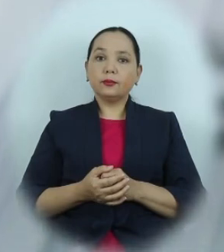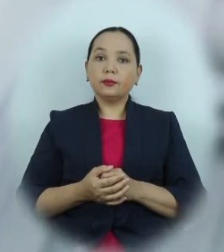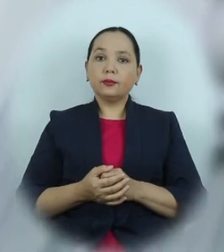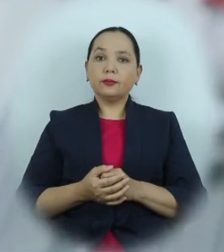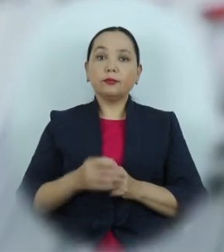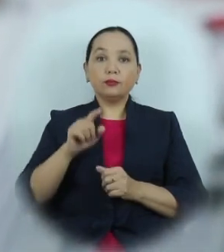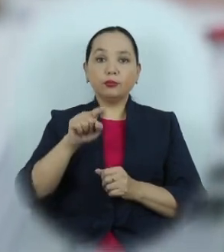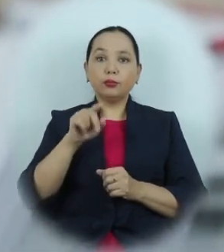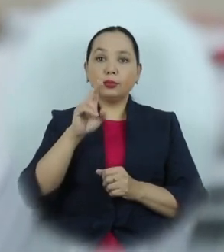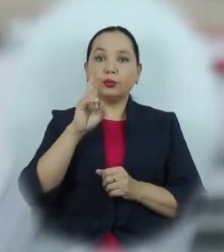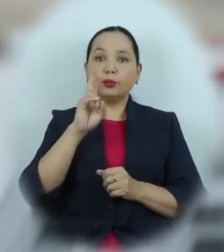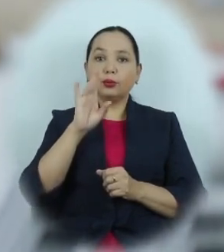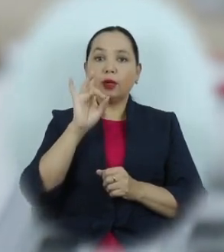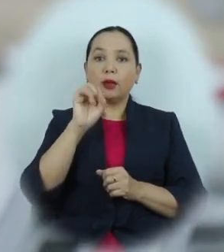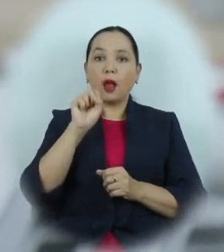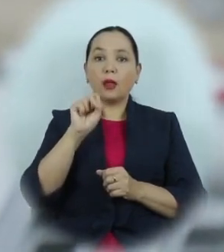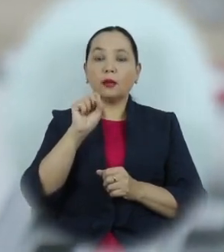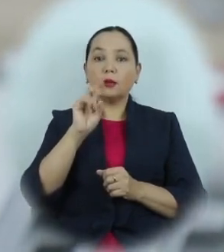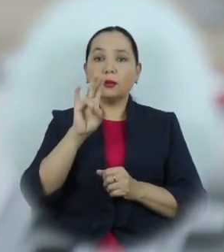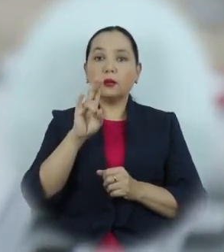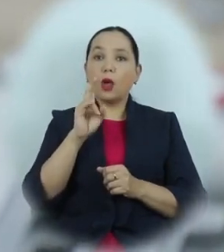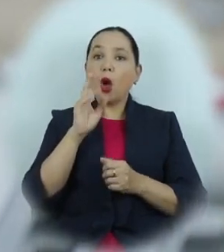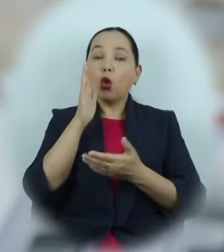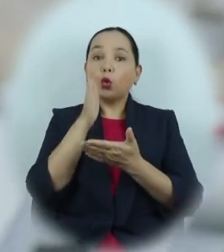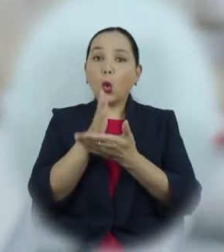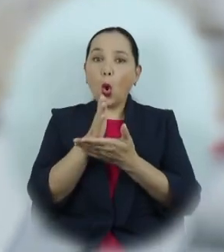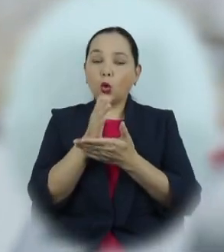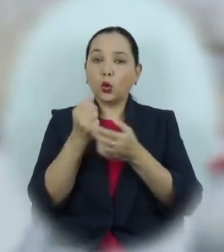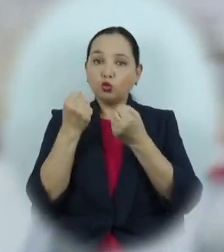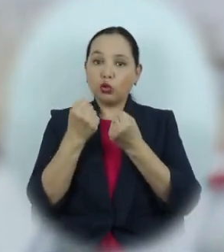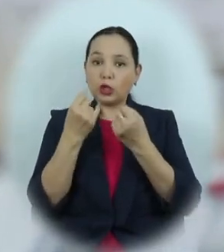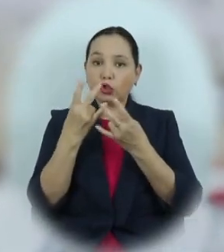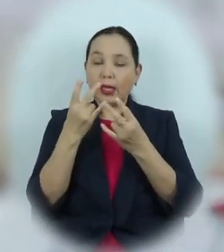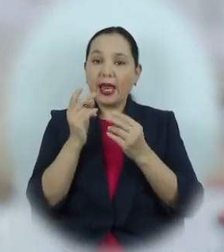Mana bu kranimizni to'g'ri ushlashimiz kerak bo'ladi. Qishiqib qo'yish